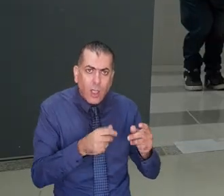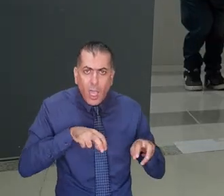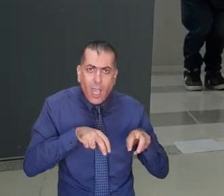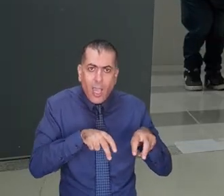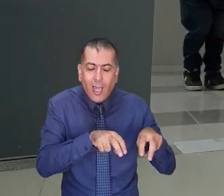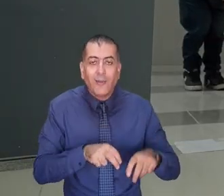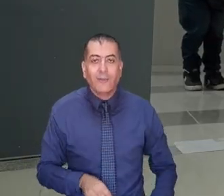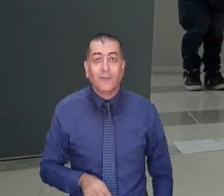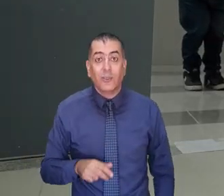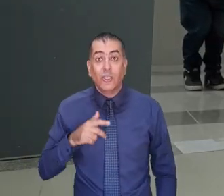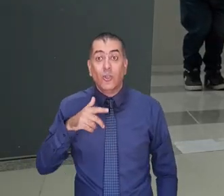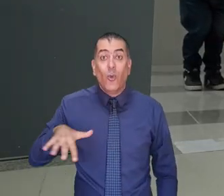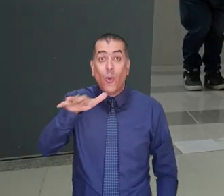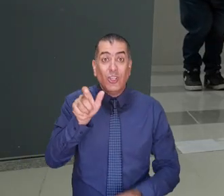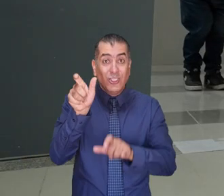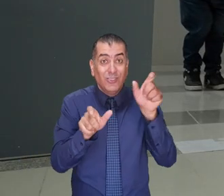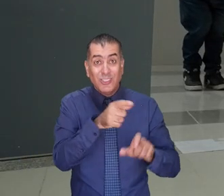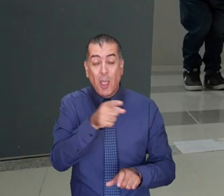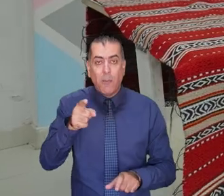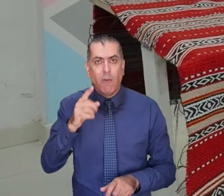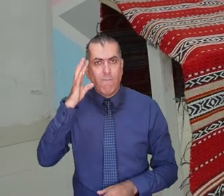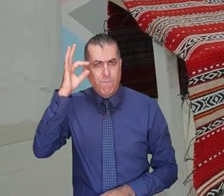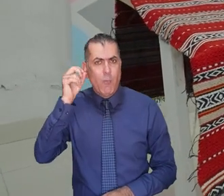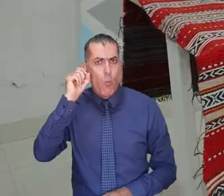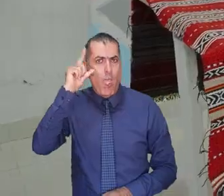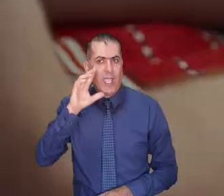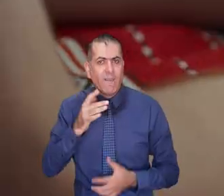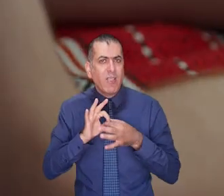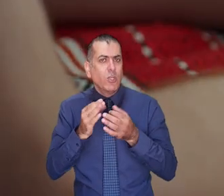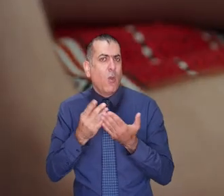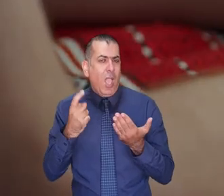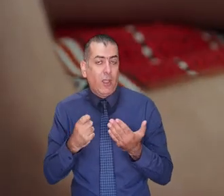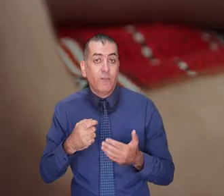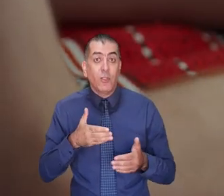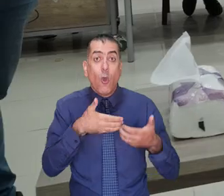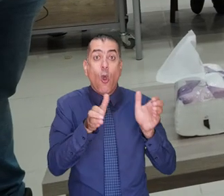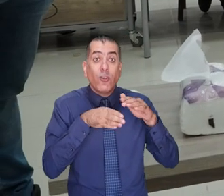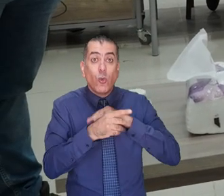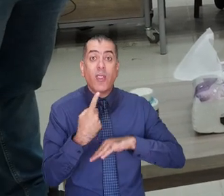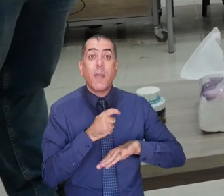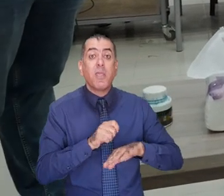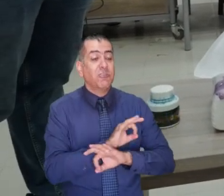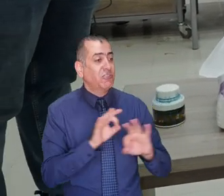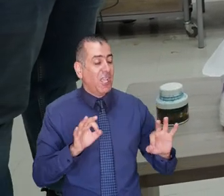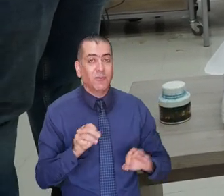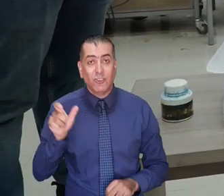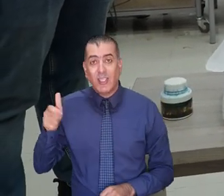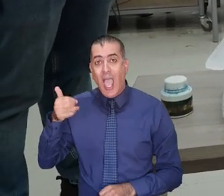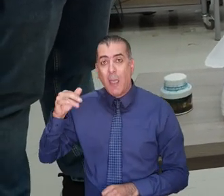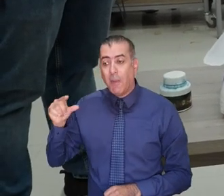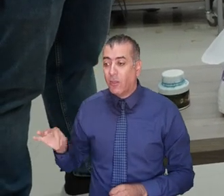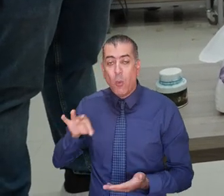والحلو انه الشباب كمان فاهمين بروتوكولات التعامل القاعات بصراحه مهيئه خلص احمد وانتخب